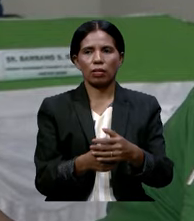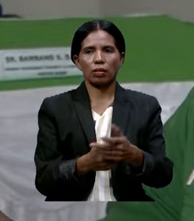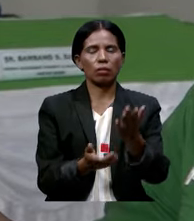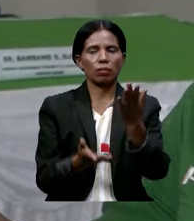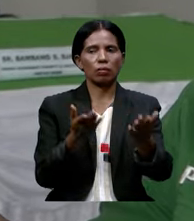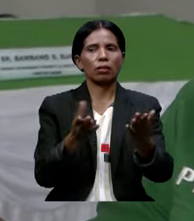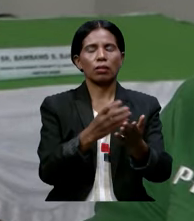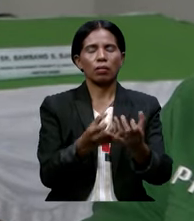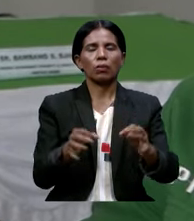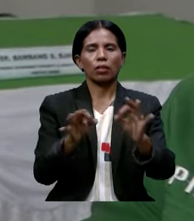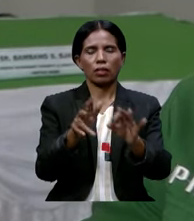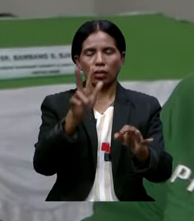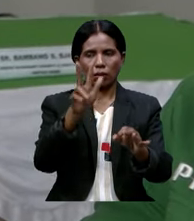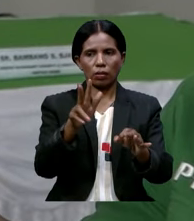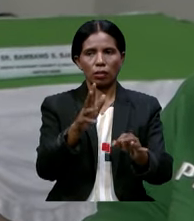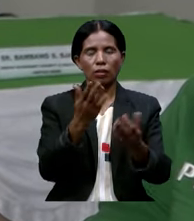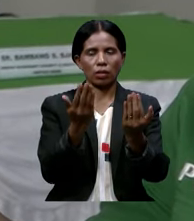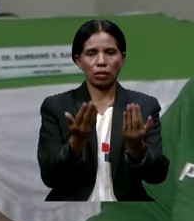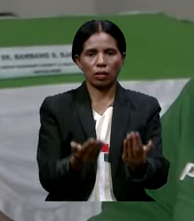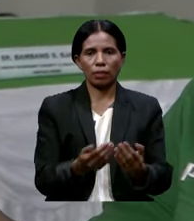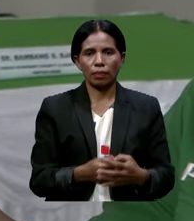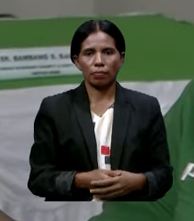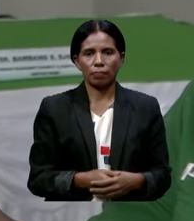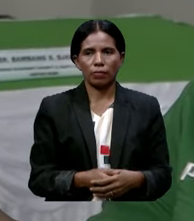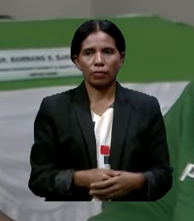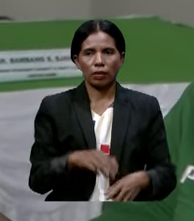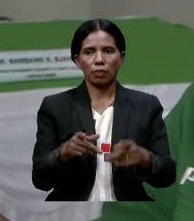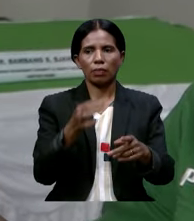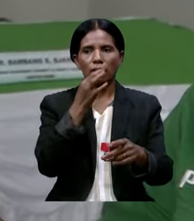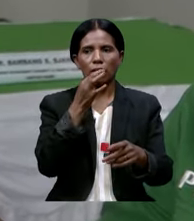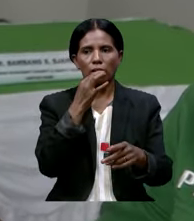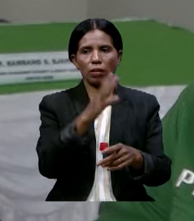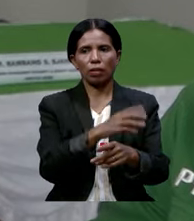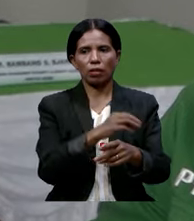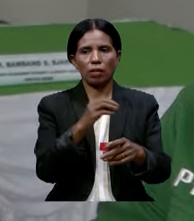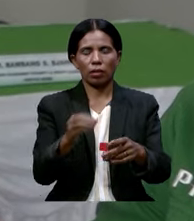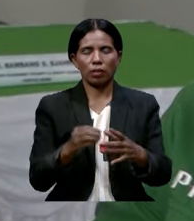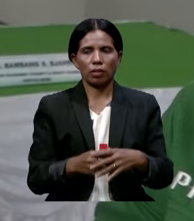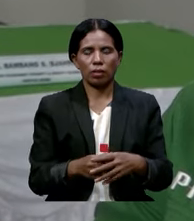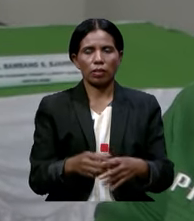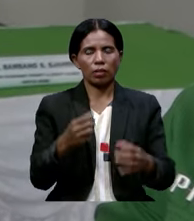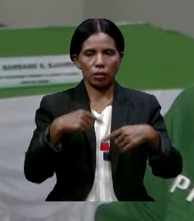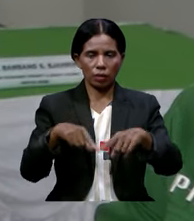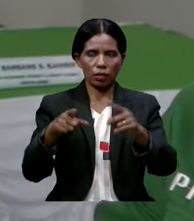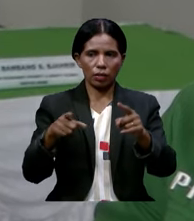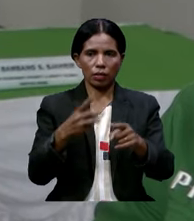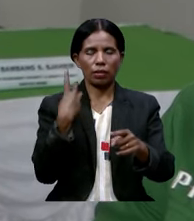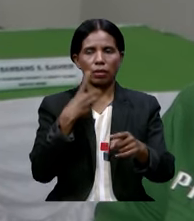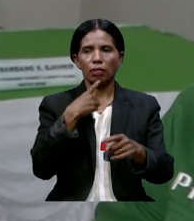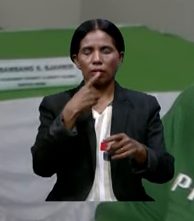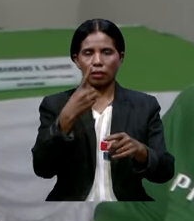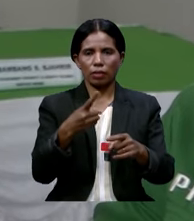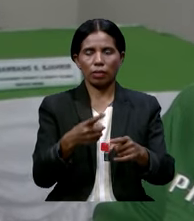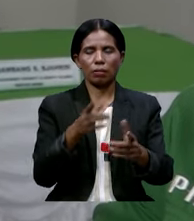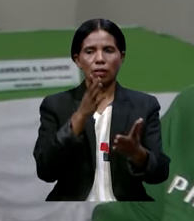kene epunti importante tolu, kilo kalori. Emai dah hanteng 2100 kilo kalori. Se di bawah ni, bukan ni di itu dia kiat. Depois